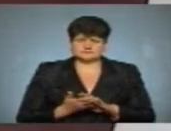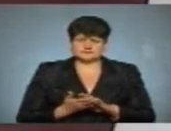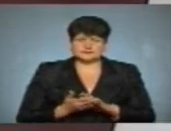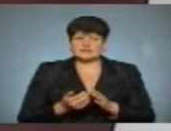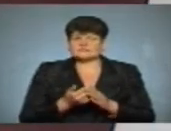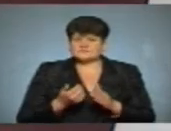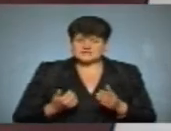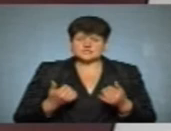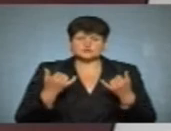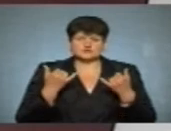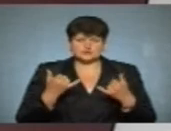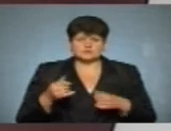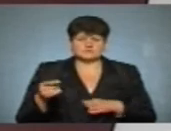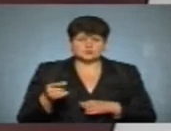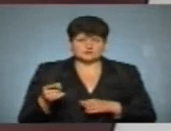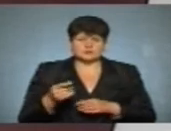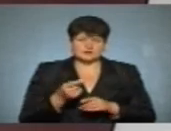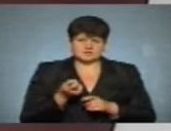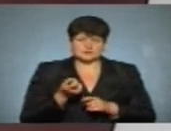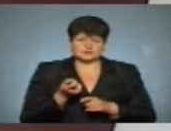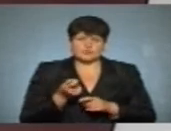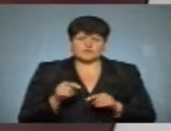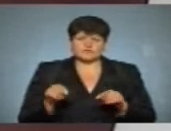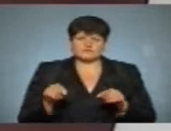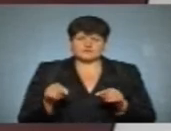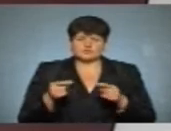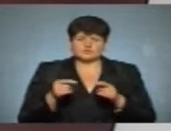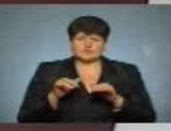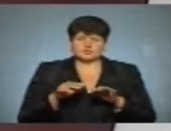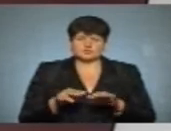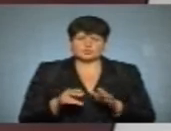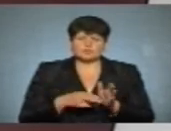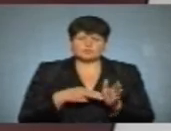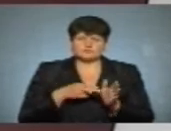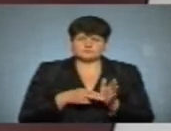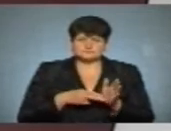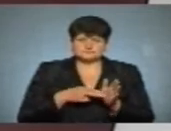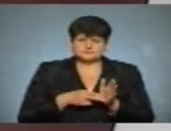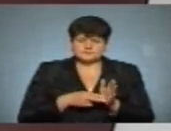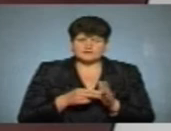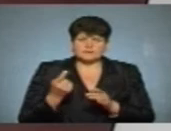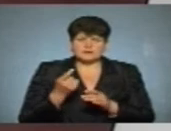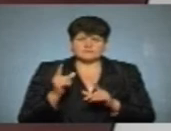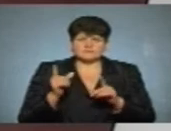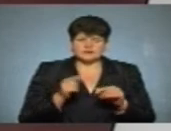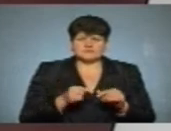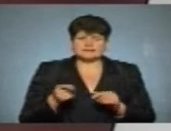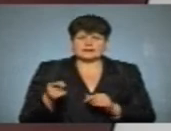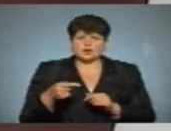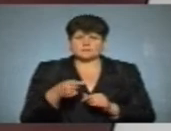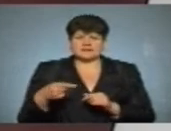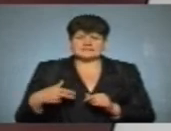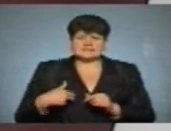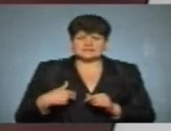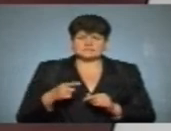Від сьогодні в Тернополі частково поновили рух приміських потягів. Вперше після карантину на рейс виїхала електричка «Тернопіль-Заліщики».